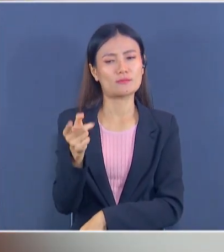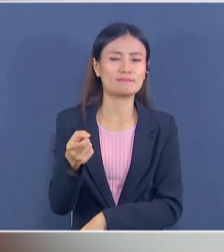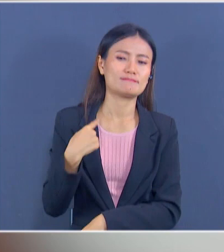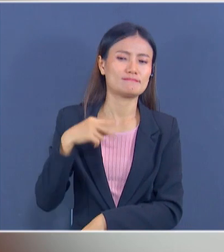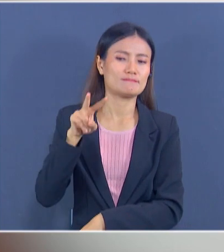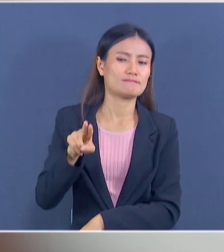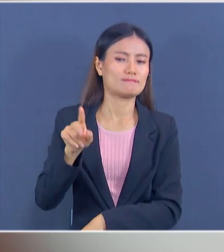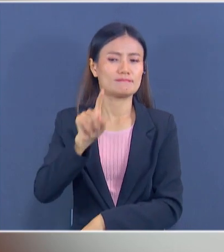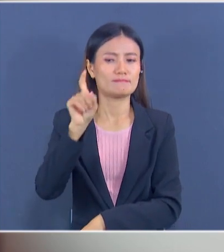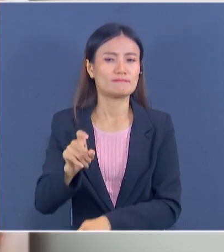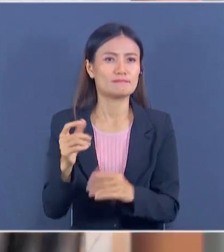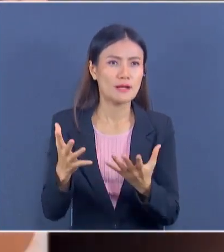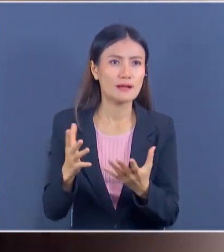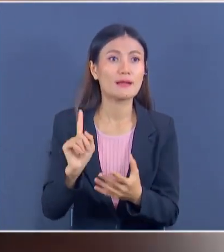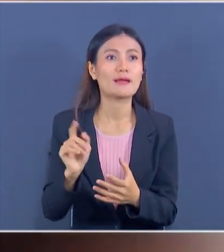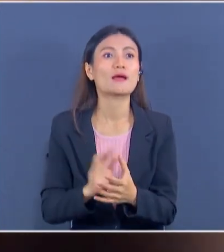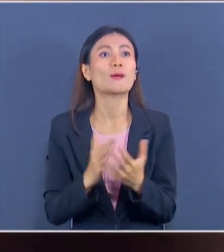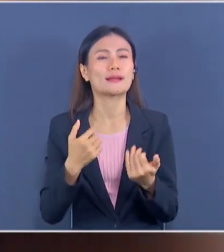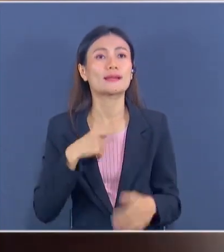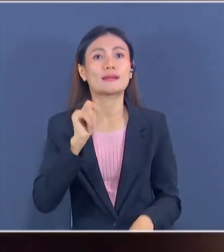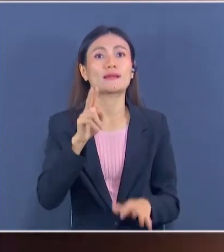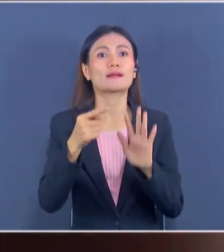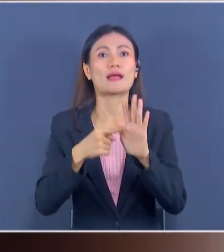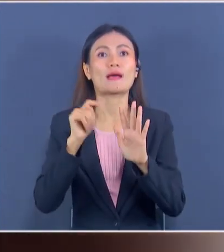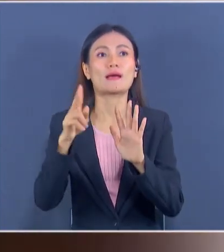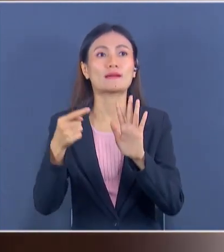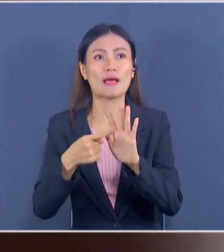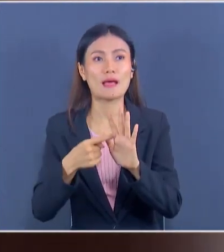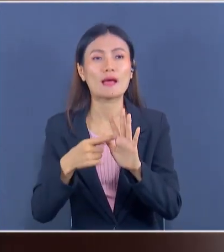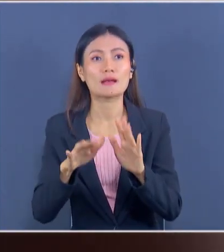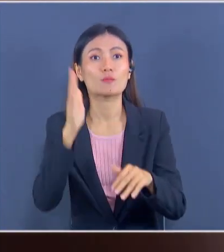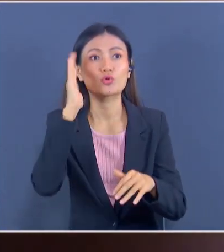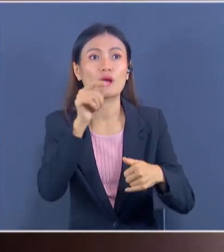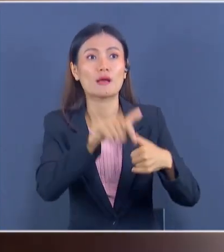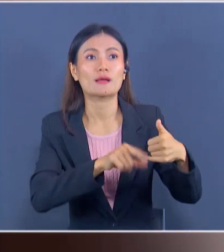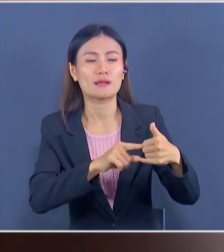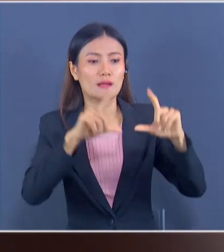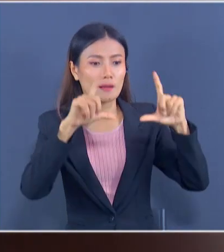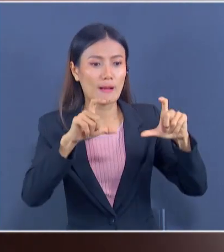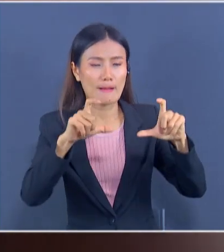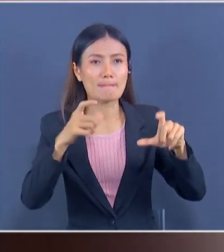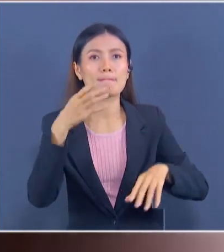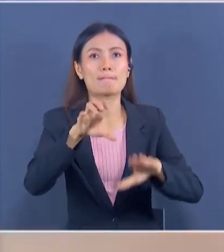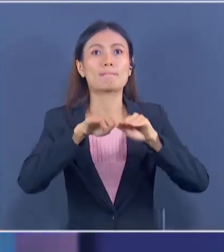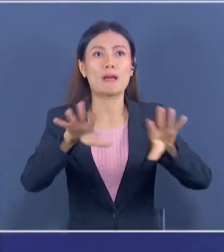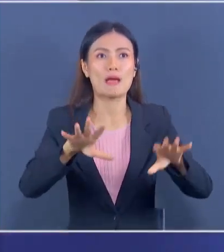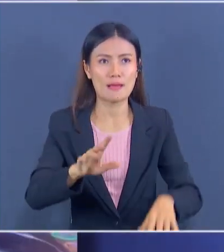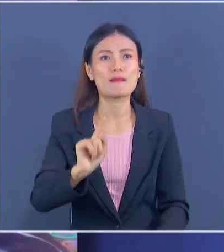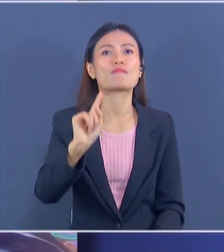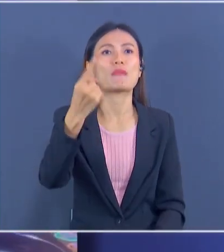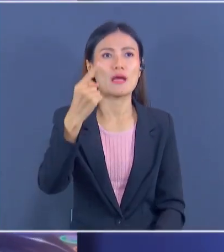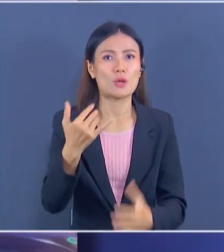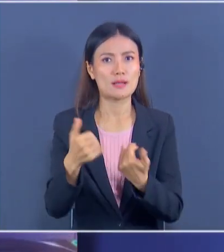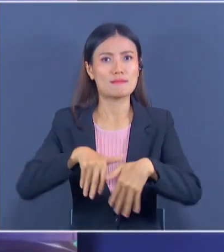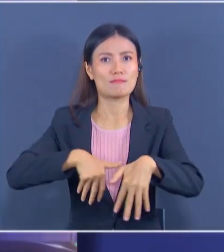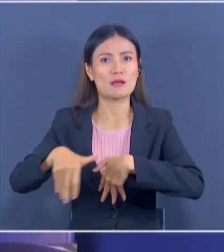กับทาทาหรือเปล่าก่อนที่ต่อมานะคะพี่ทาทาก็ได้โพสต์ภาพฝ่ายชายแบบเต็มๆลงในไอจีครั้งคราวนี้เหล่าแฟนคลับก็เริ่มจับตา